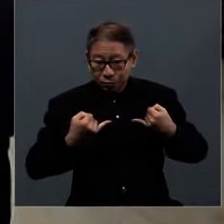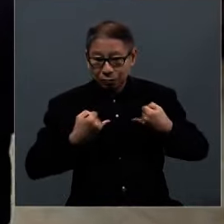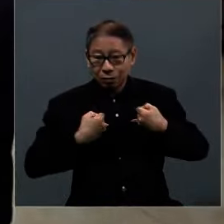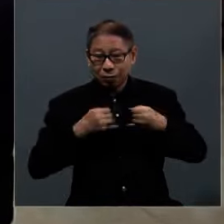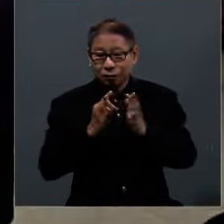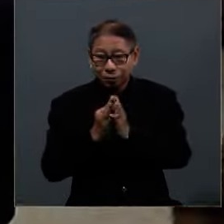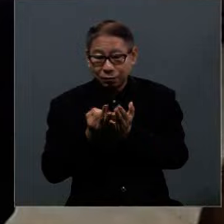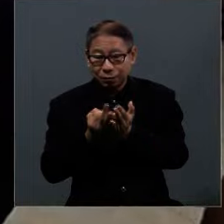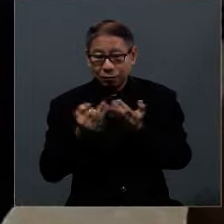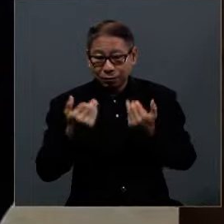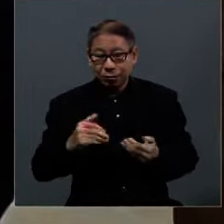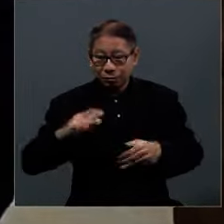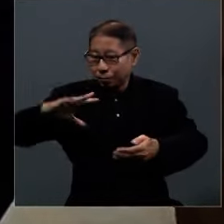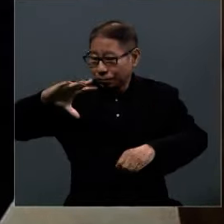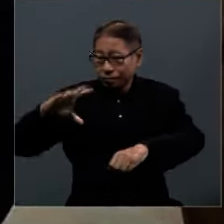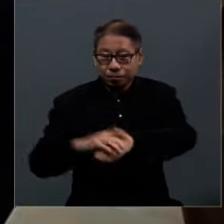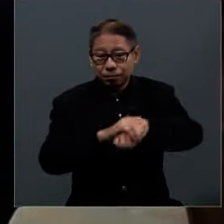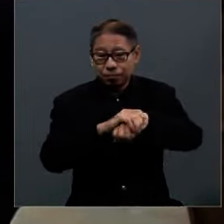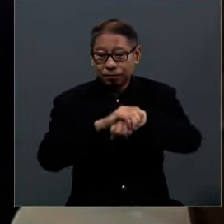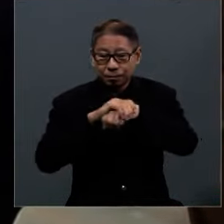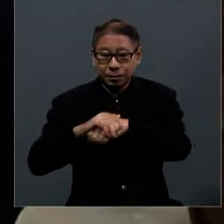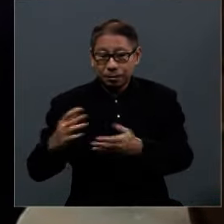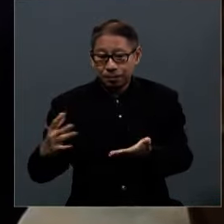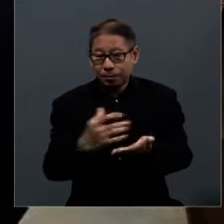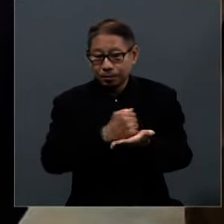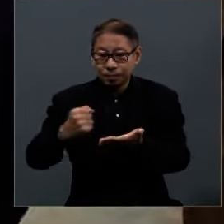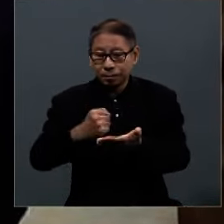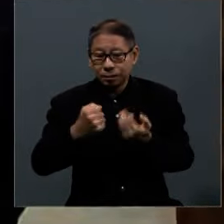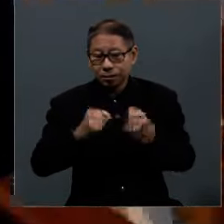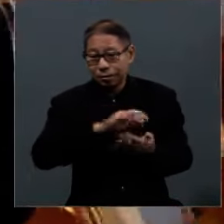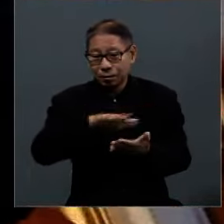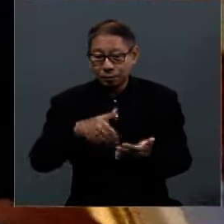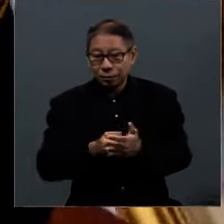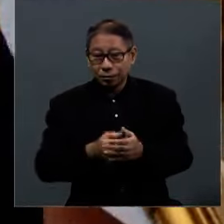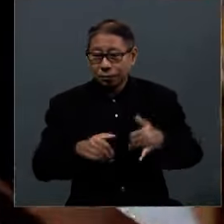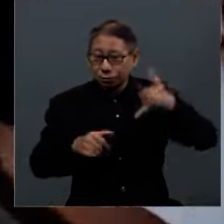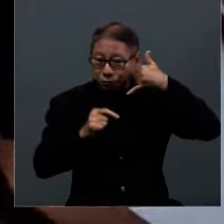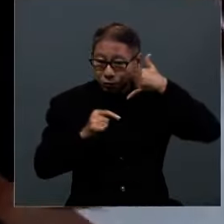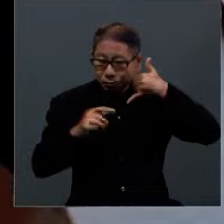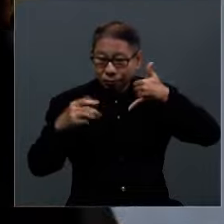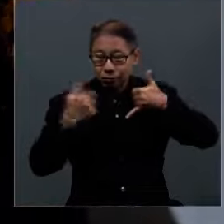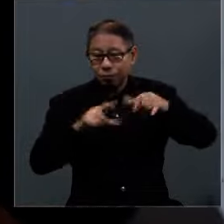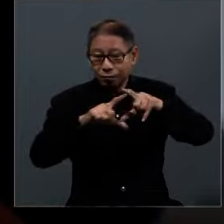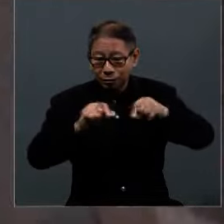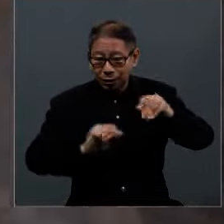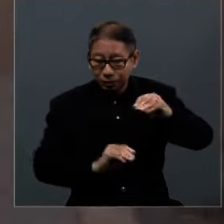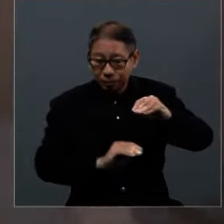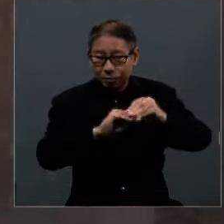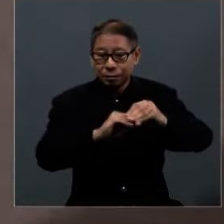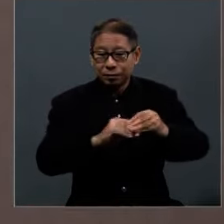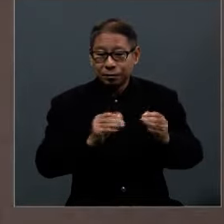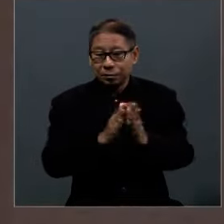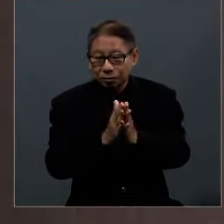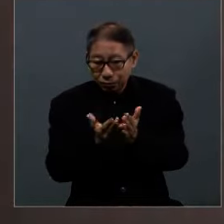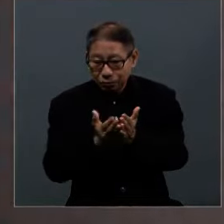3คนช่วยงานอยู่เจ้าหน้าที่เลยจับกุมพร้อมกับตรวจยึดอุปกรณ์การเล่นพนันทั้งหลายนะครับทั้งโทรศัพท์มือถือบัตรเติมเงินสมุด